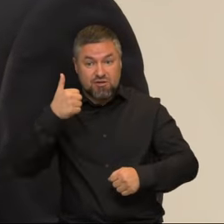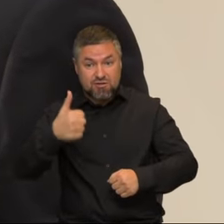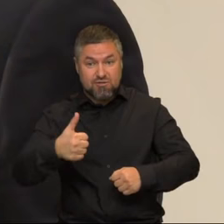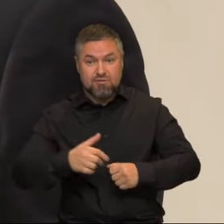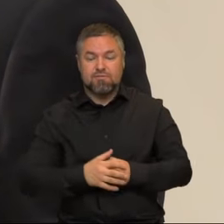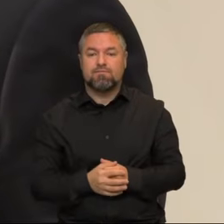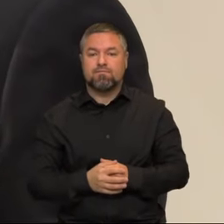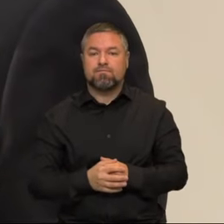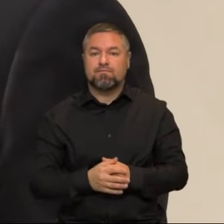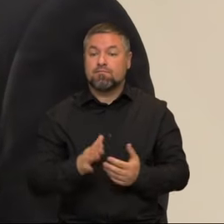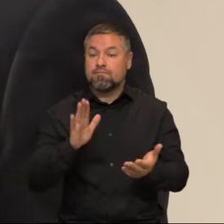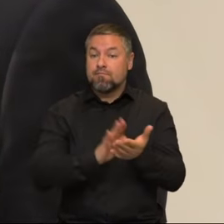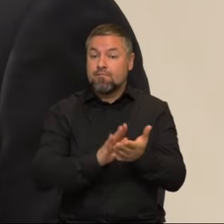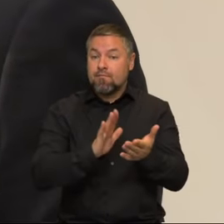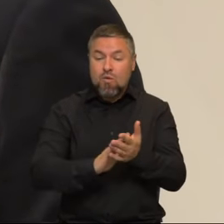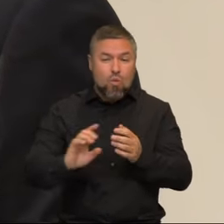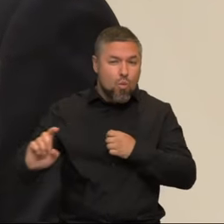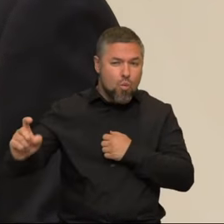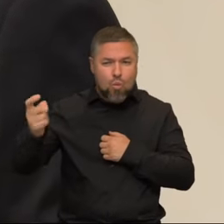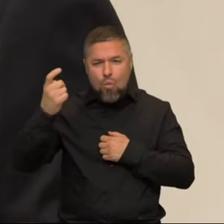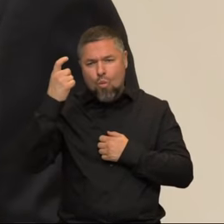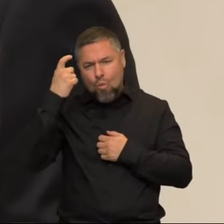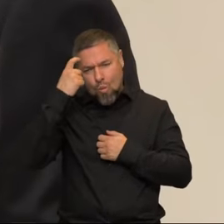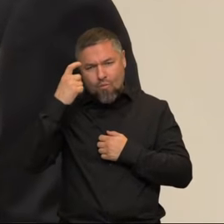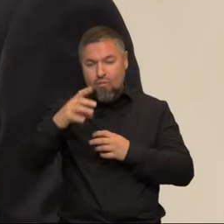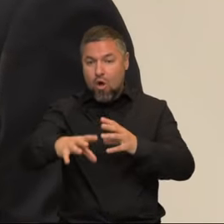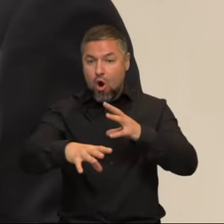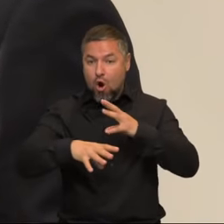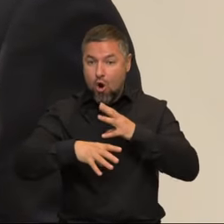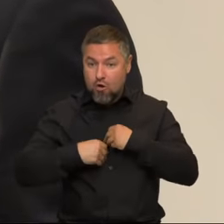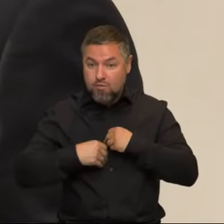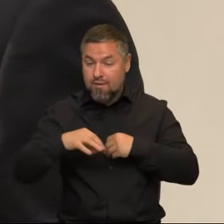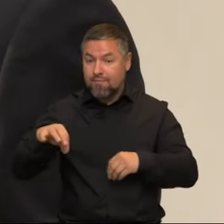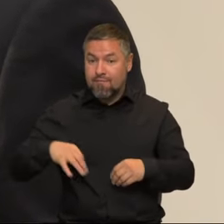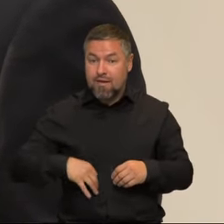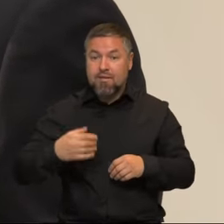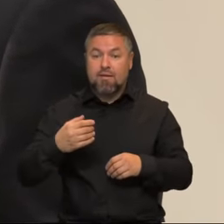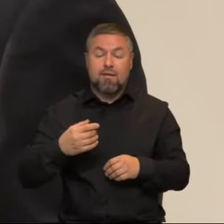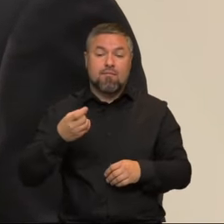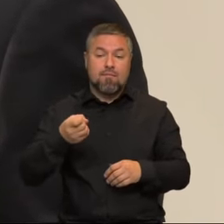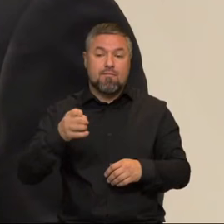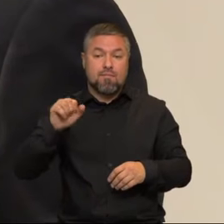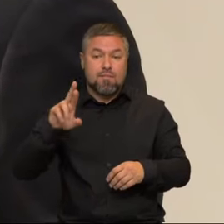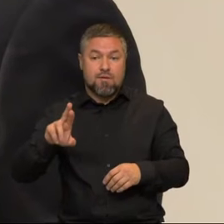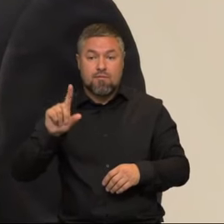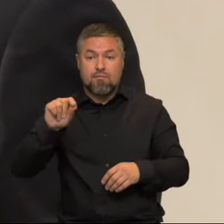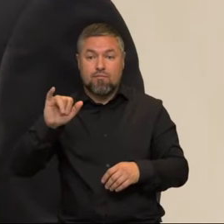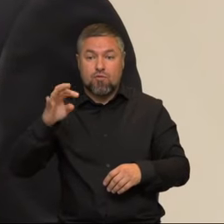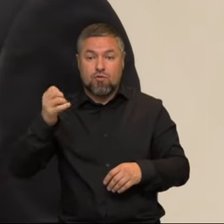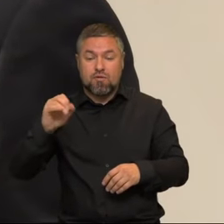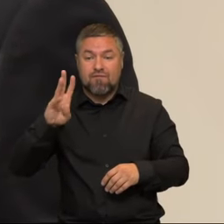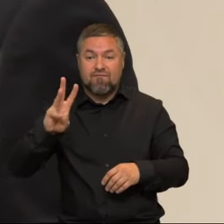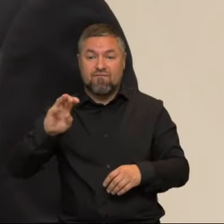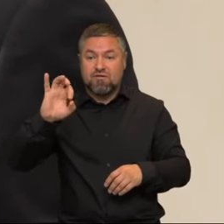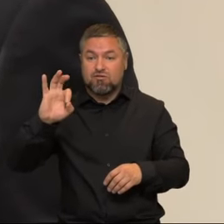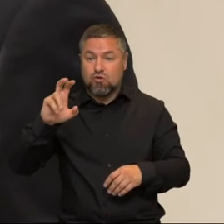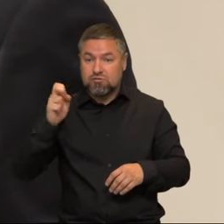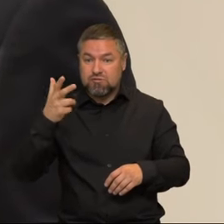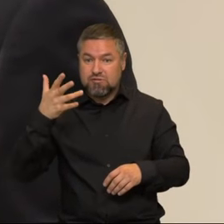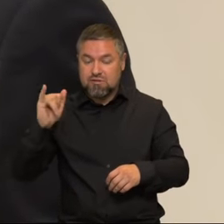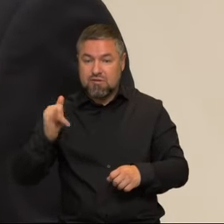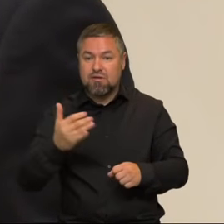2020-2021 nagrodę główną otrzymuje pan magister Piotr Wysocki